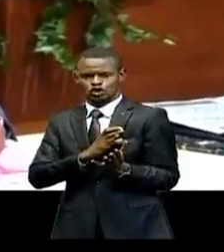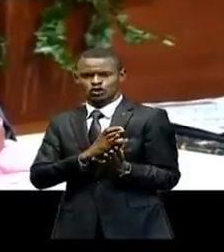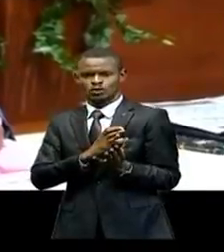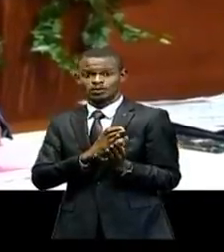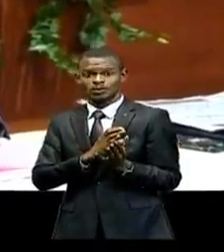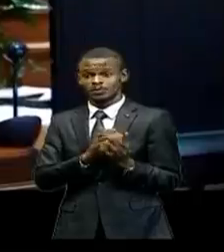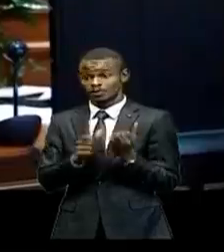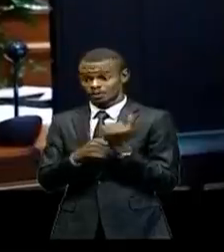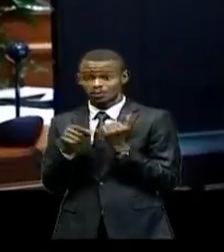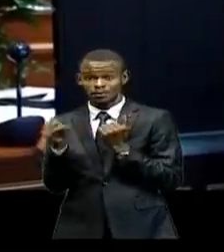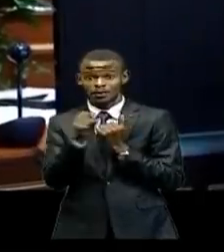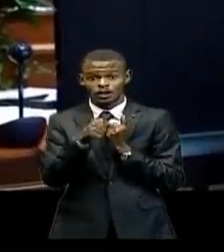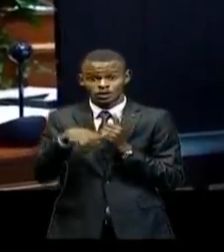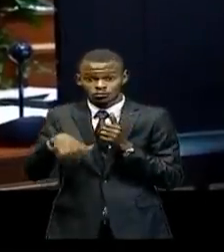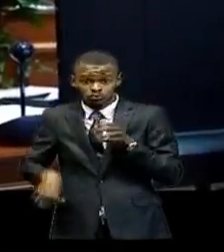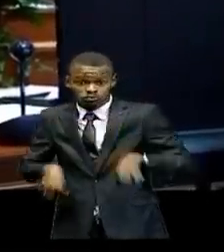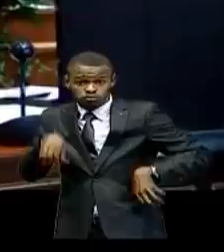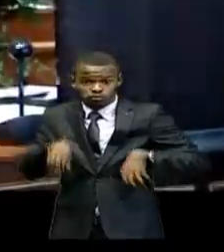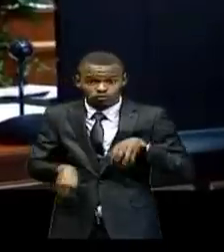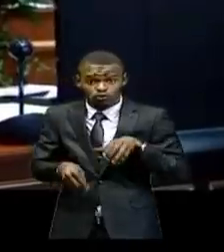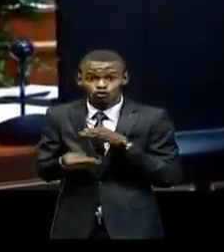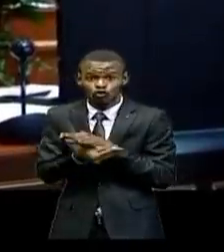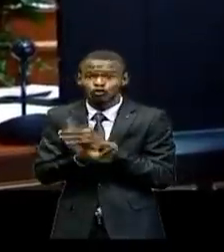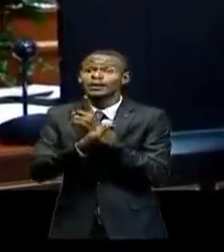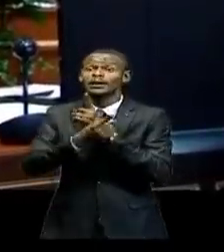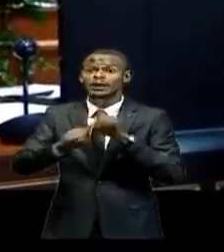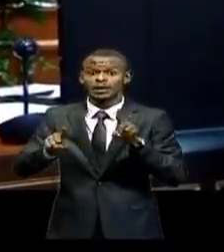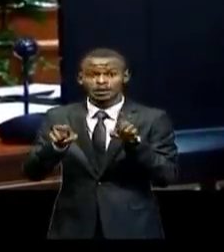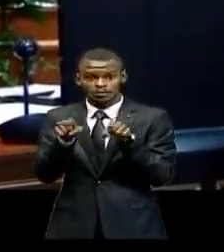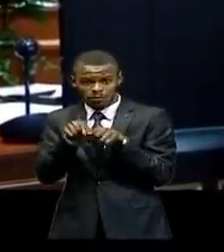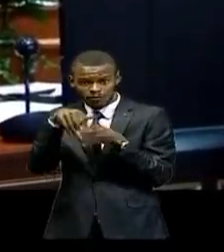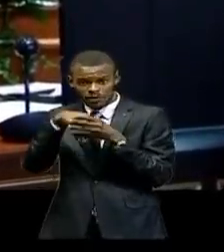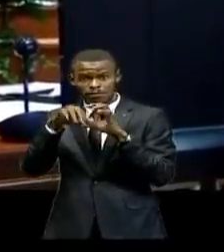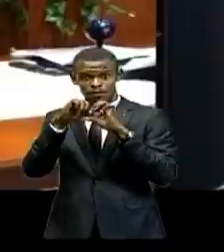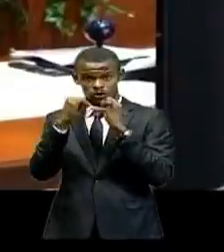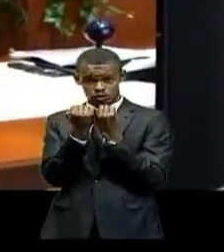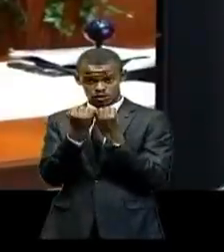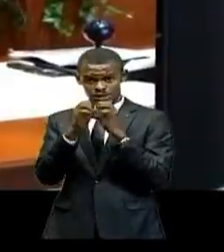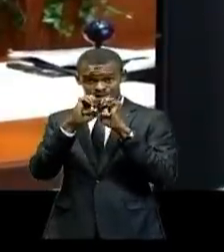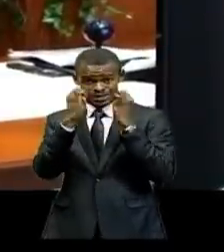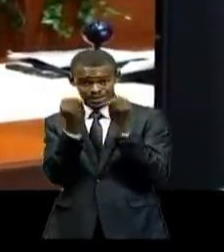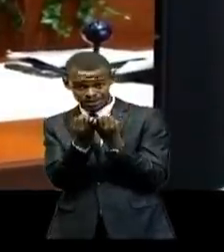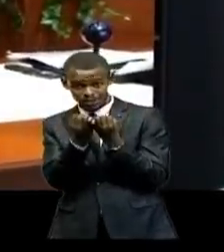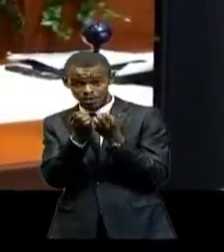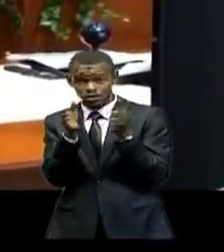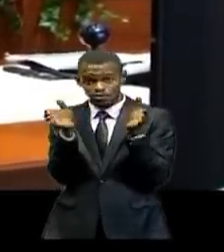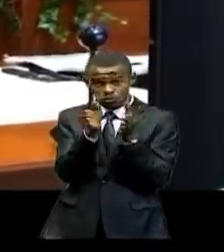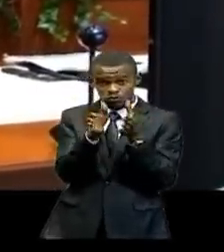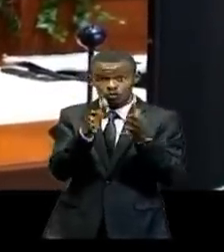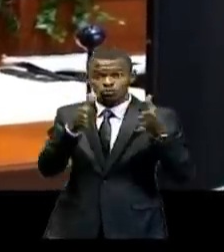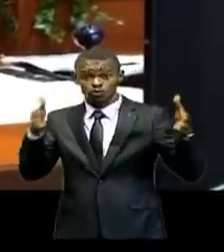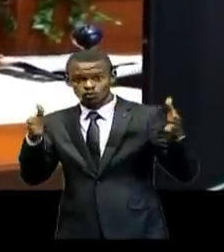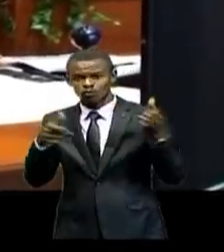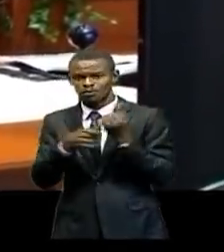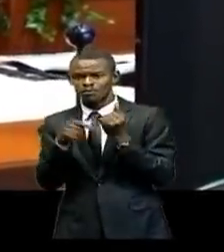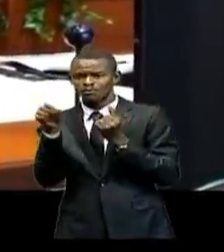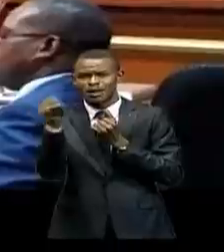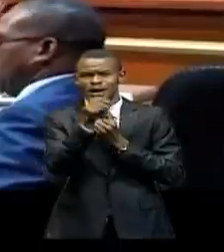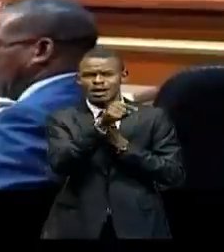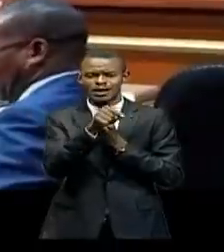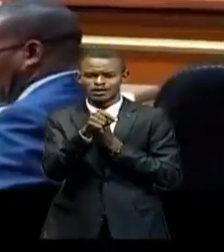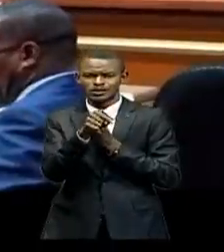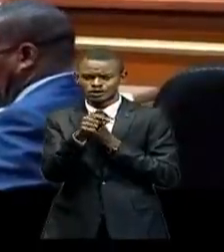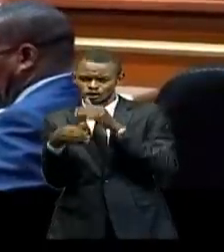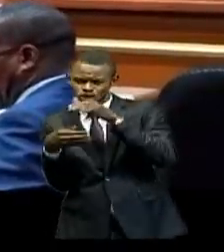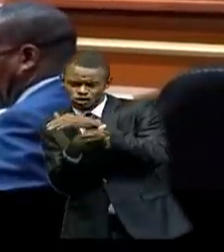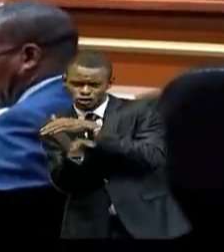compatriotes et de la sensibilisation de micro-entreprises ainsi que les acteurs économiques à quitter les secteurs